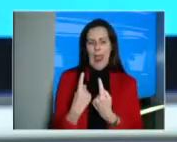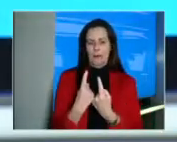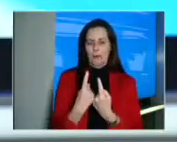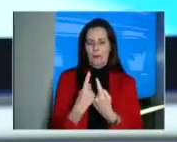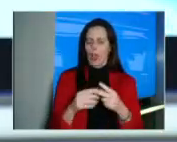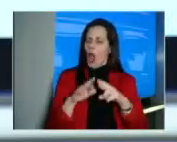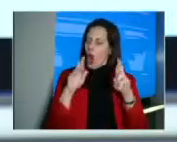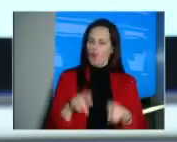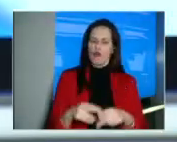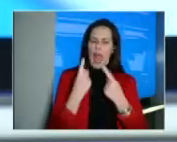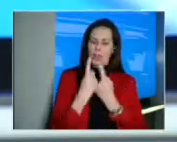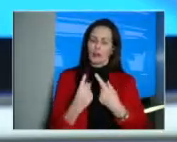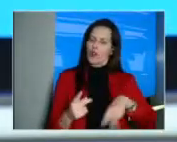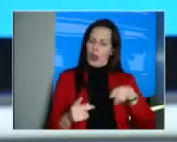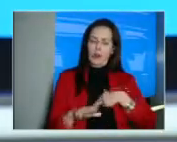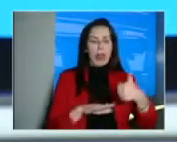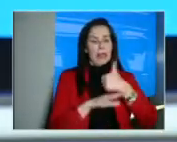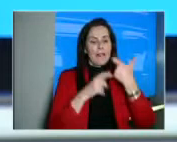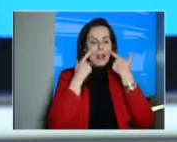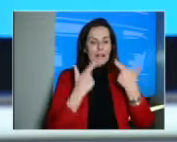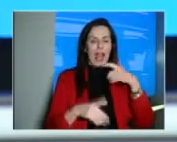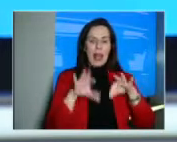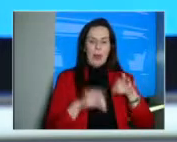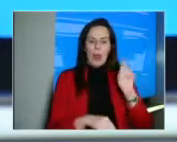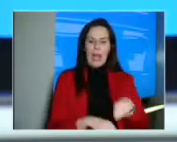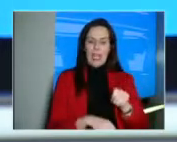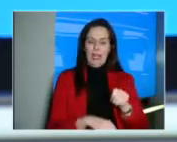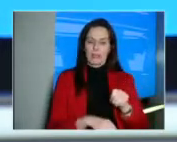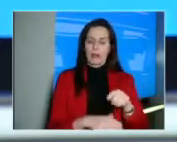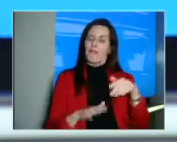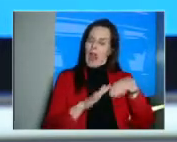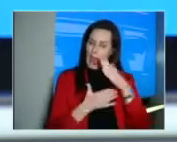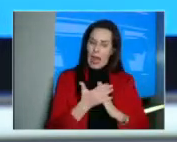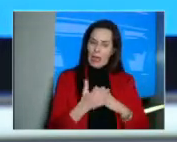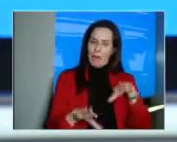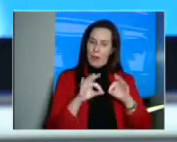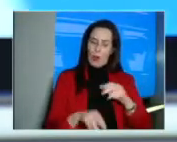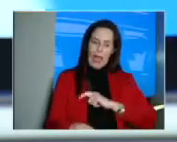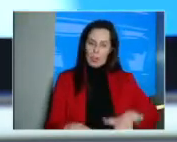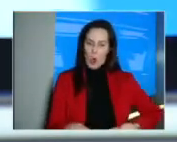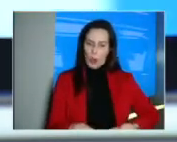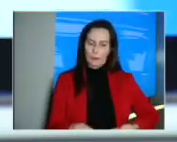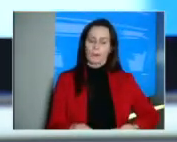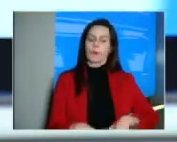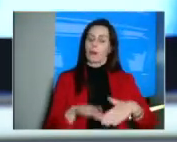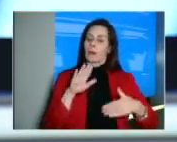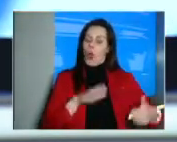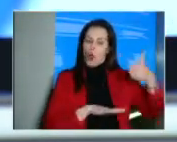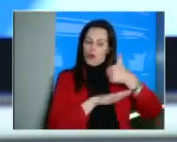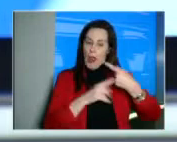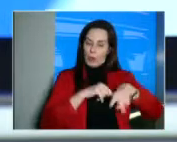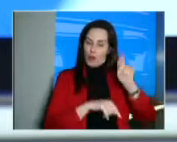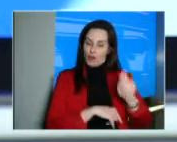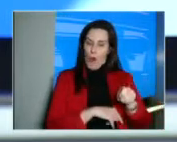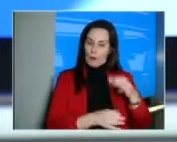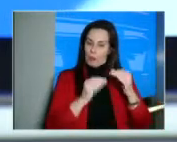רשות שלטונית עצמאית שאחראית לנהל ולפקח על הבחירות לכנסת ועל חלק מסוים מהבחירות לרשויות המקומיות. בראש הוועדה עומד שופט